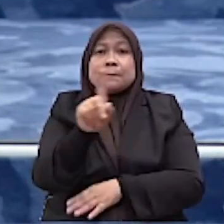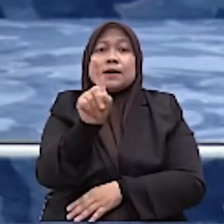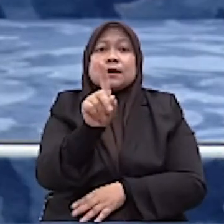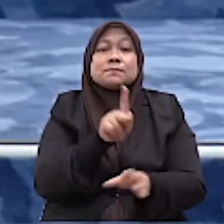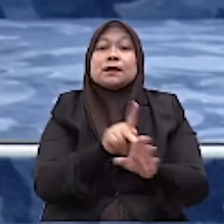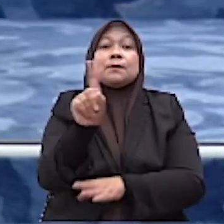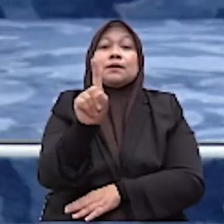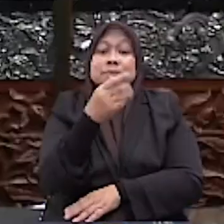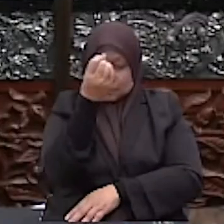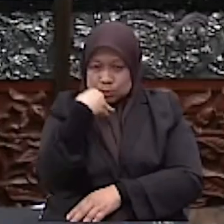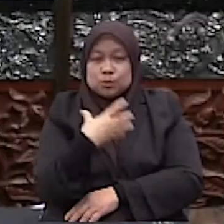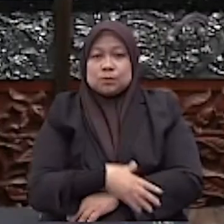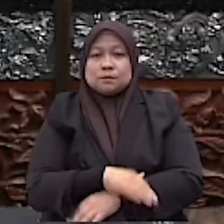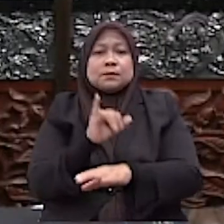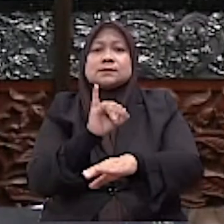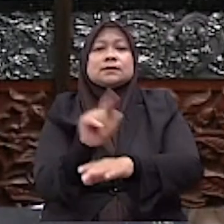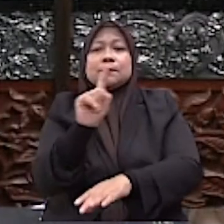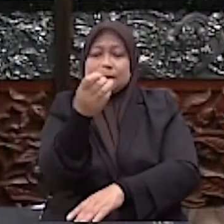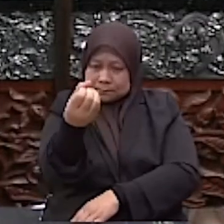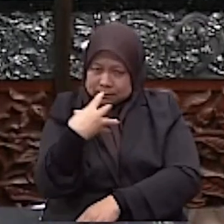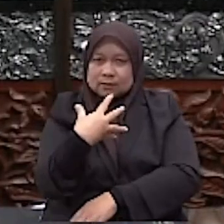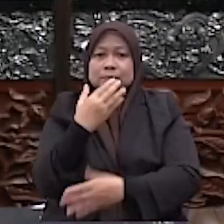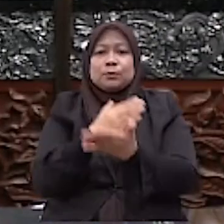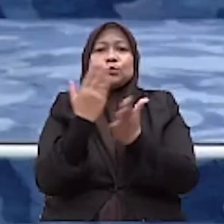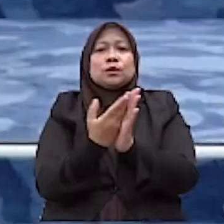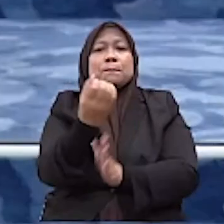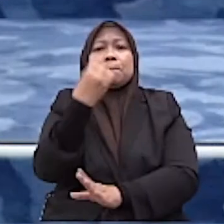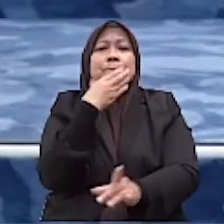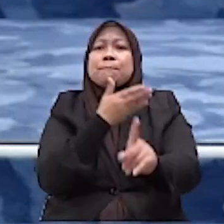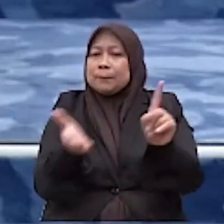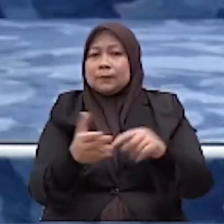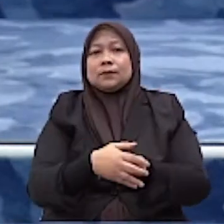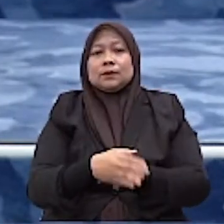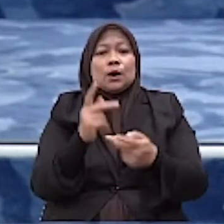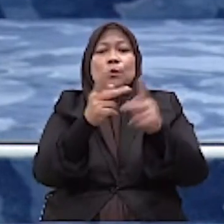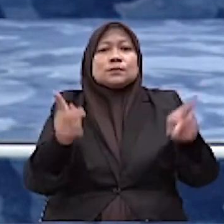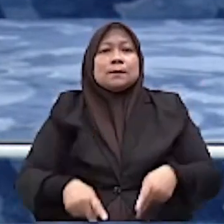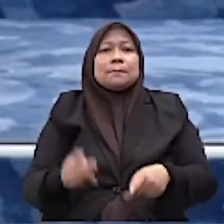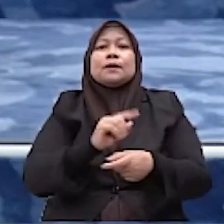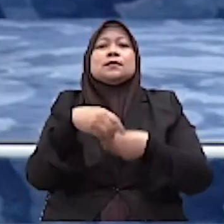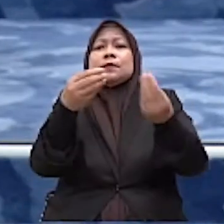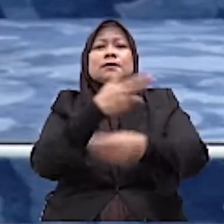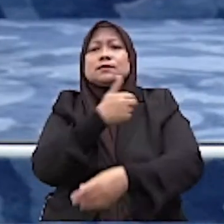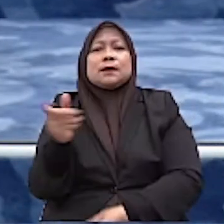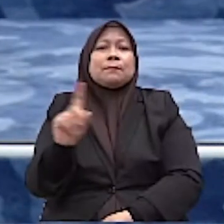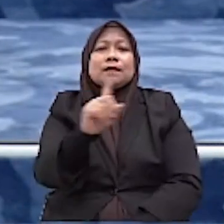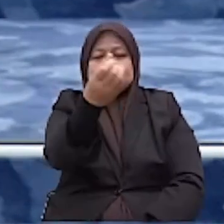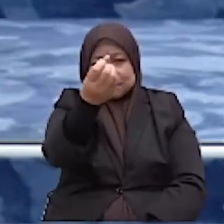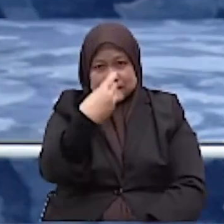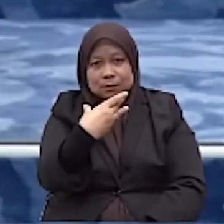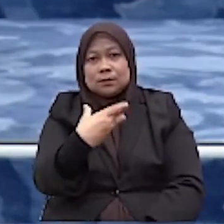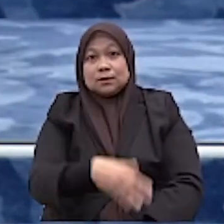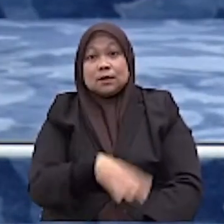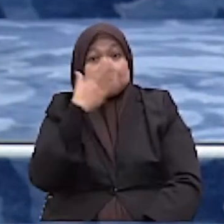sebut pakar mana perjanjian mana yang dianggap peruntukan mana yang dilangga kawasan mana yang diserahkan Indonesia